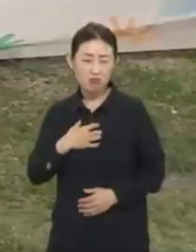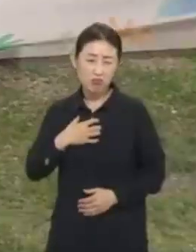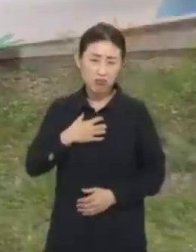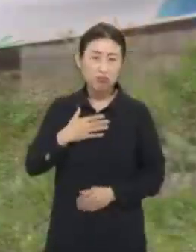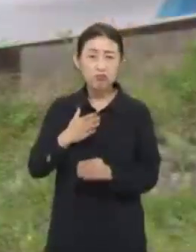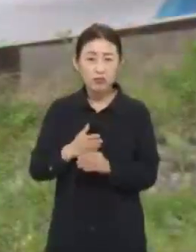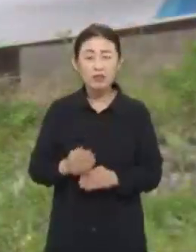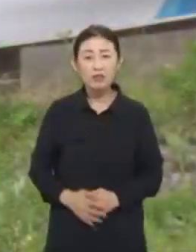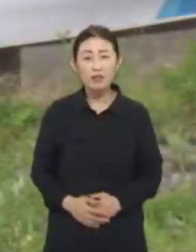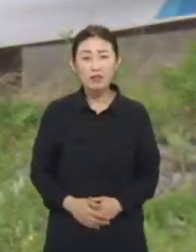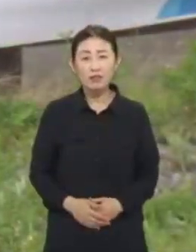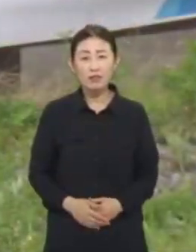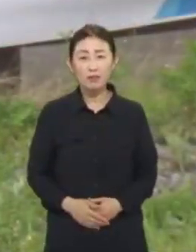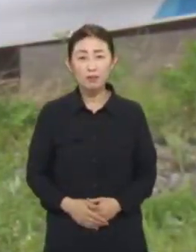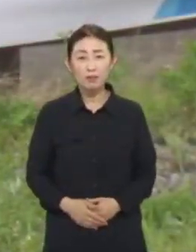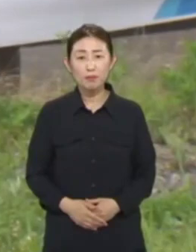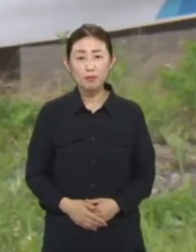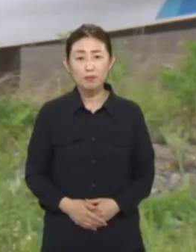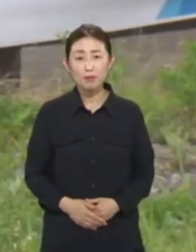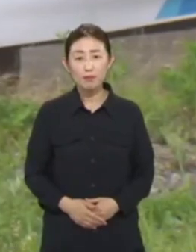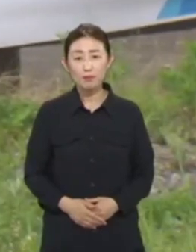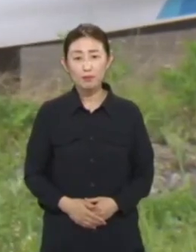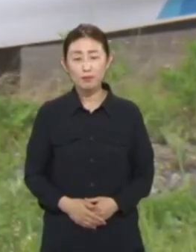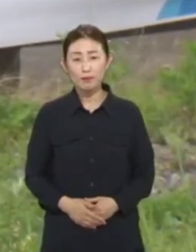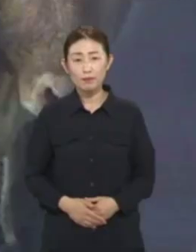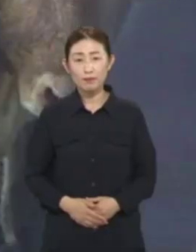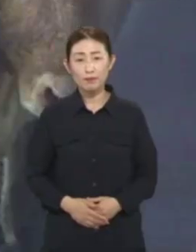있습니다. TJB 강진원입니다.